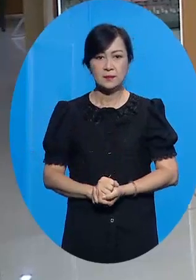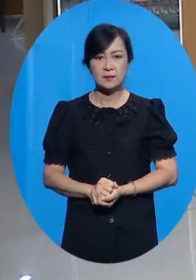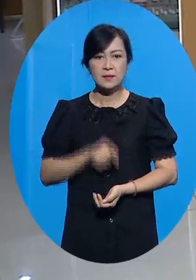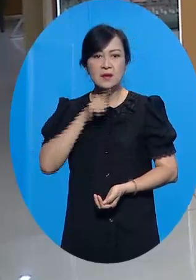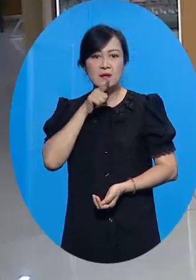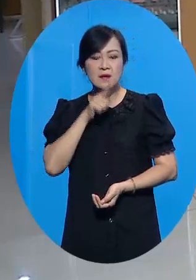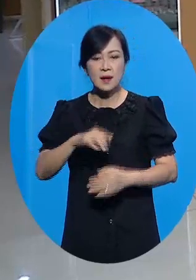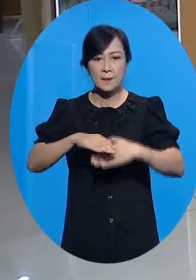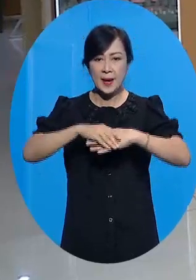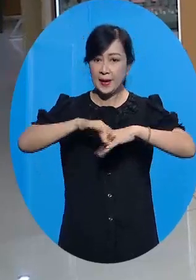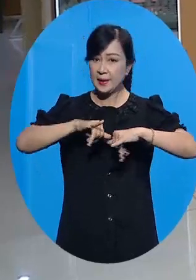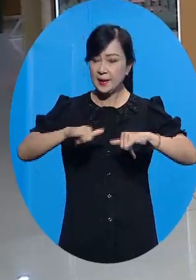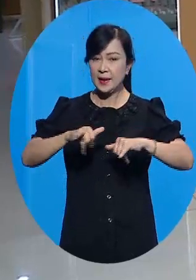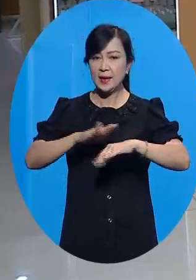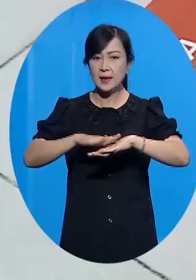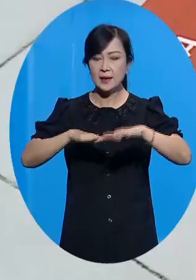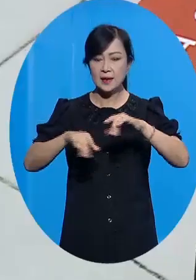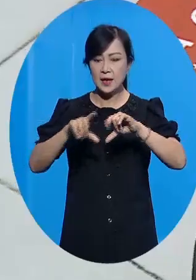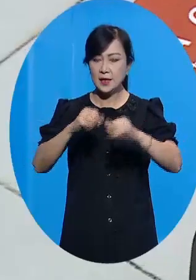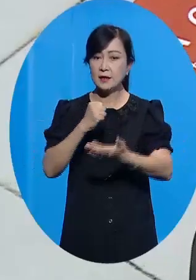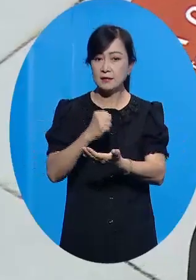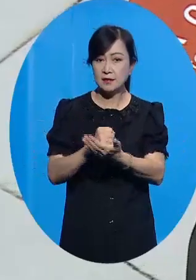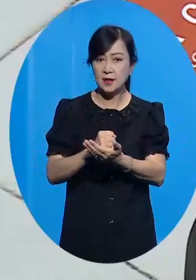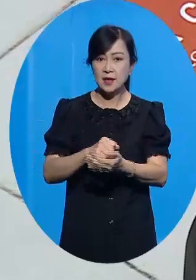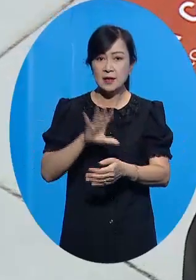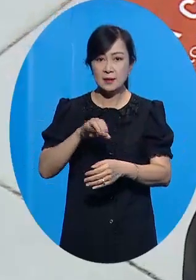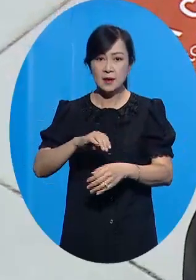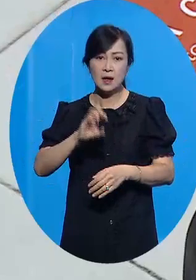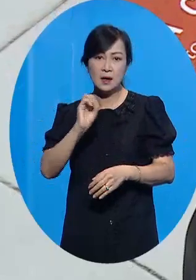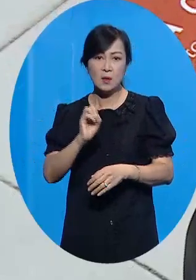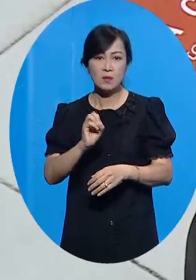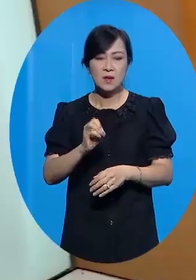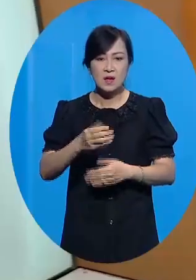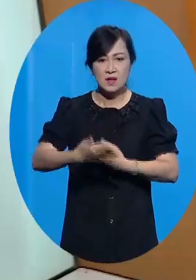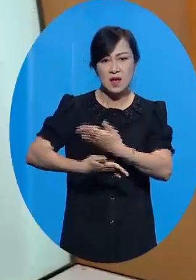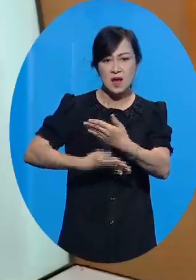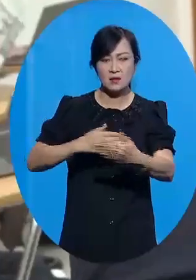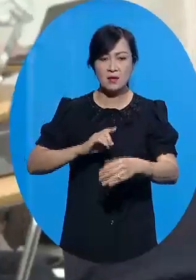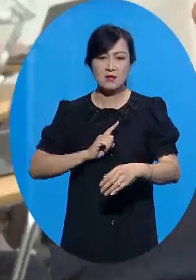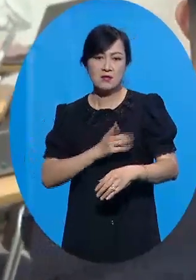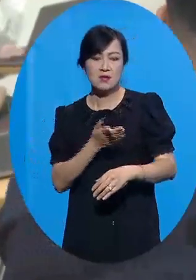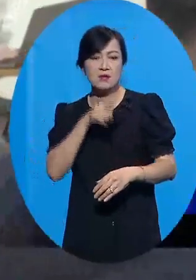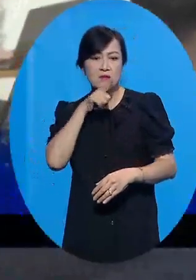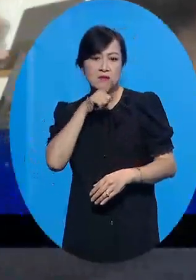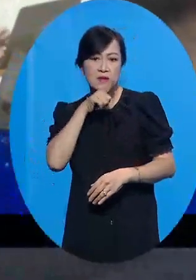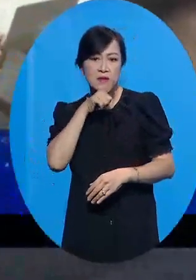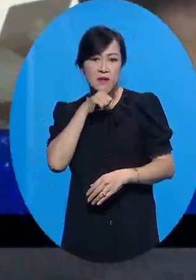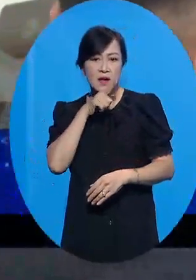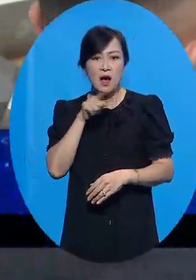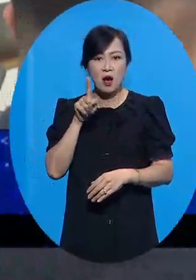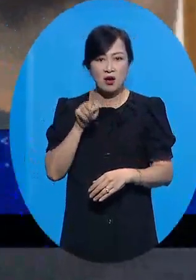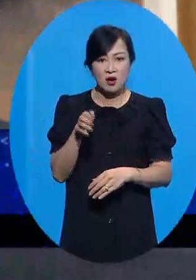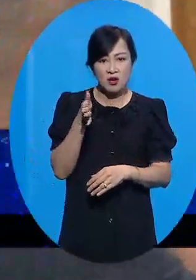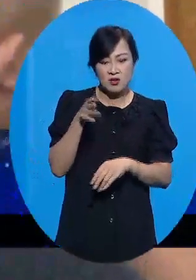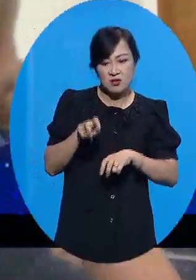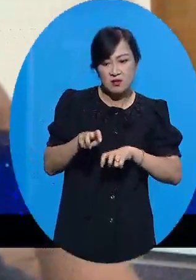Thực tế, nhiều bạn trẻ có trong tay chứng chỉ IELTS trên 5.0 nhưng không thể giao tiếp một cách tự nhiên, thoải mái. Đã xuất hiện xu